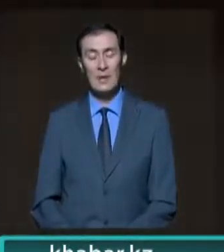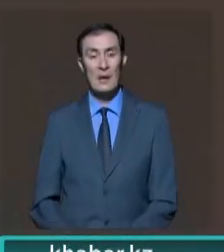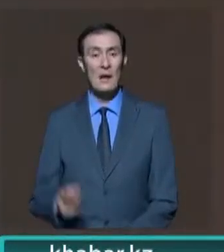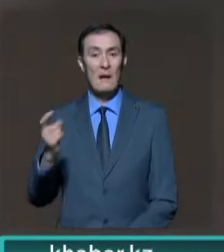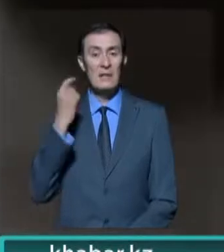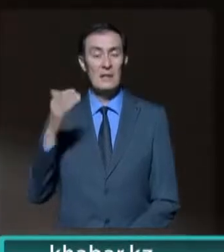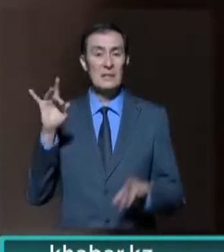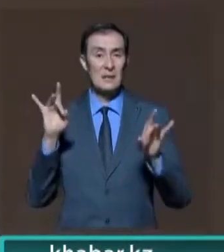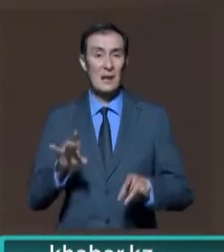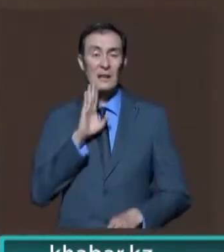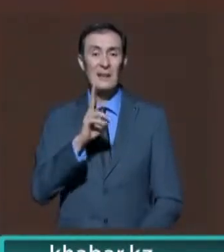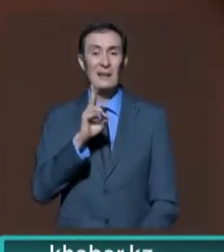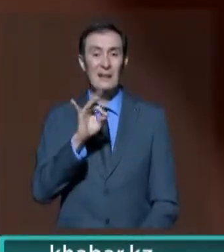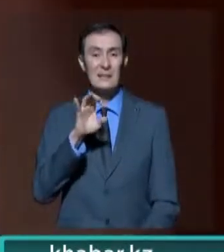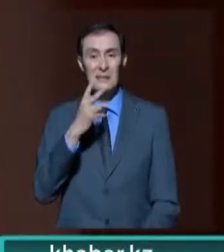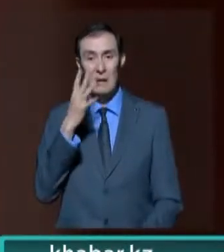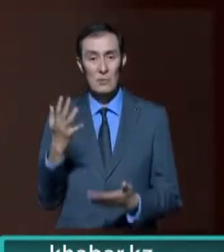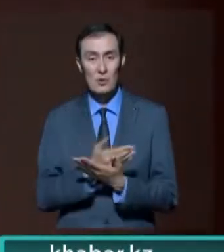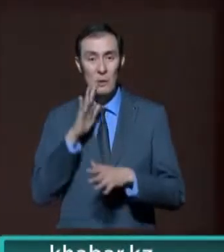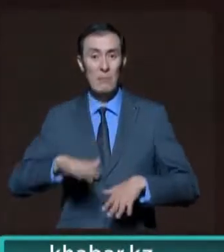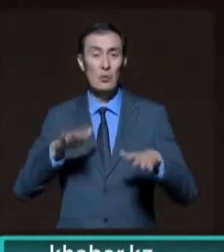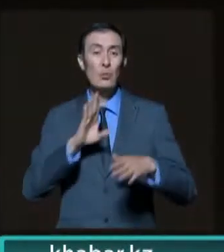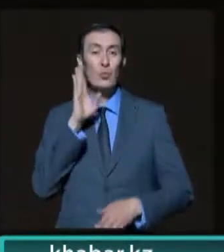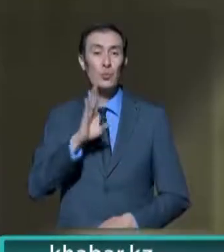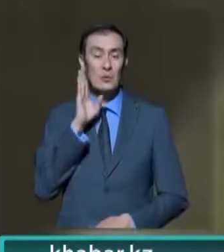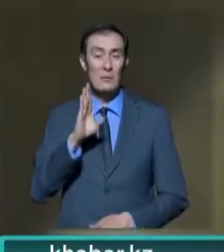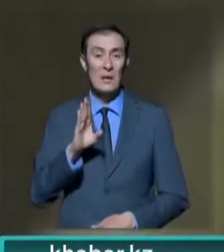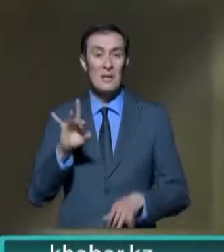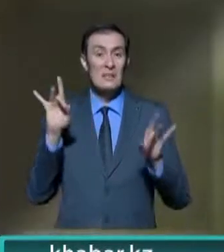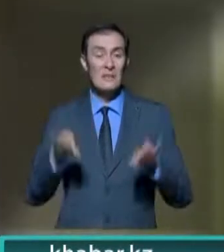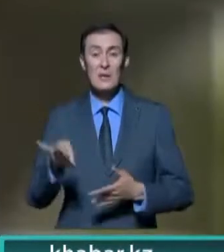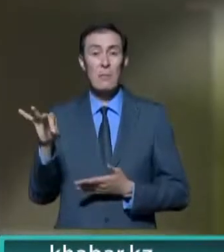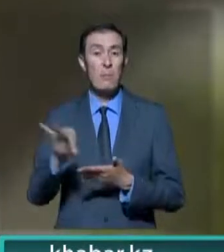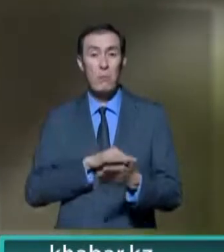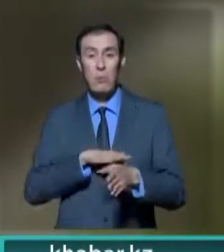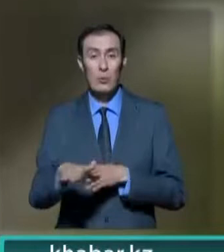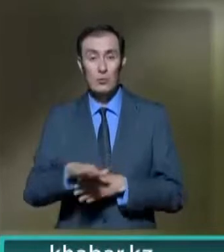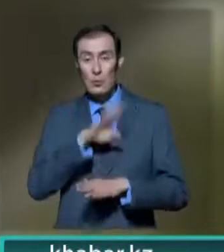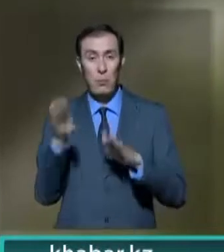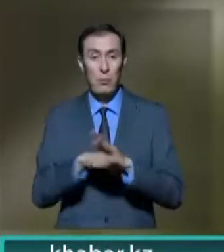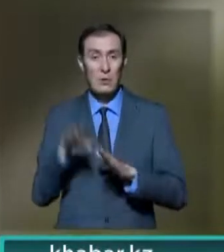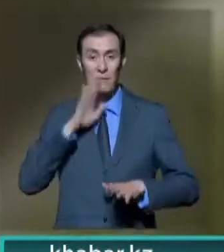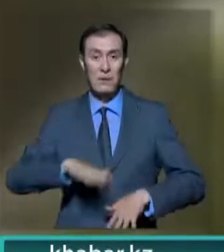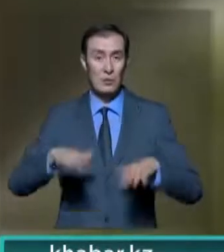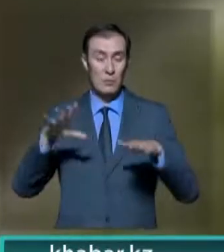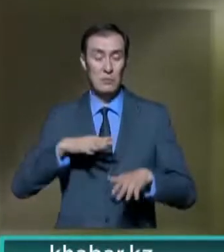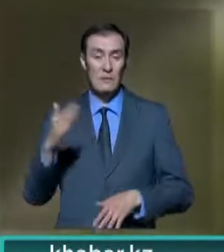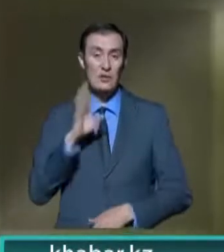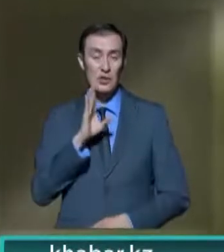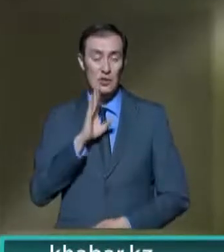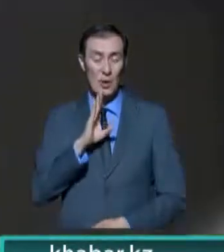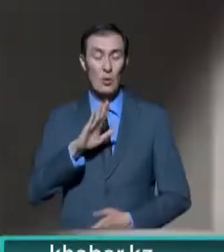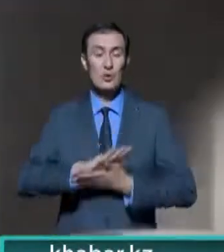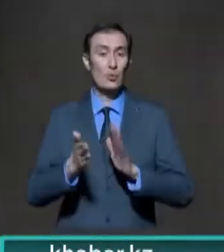Владелец ресторана Кристина Гулиева обнаружила потоп ранним утром. Заведение практически полностью оказалось под водой, рассказывает бизнесвумен.